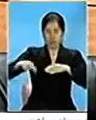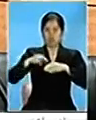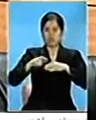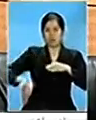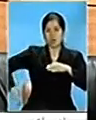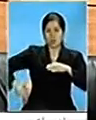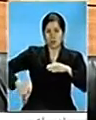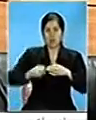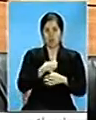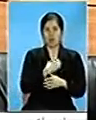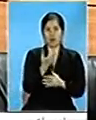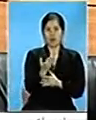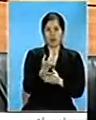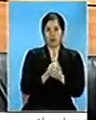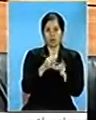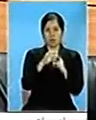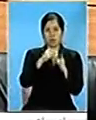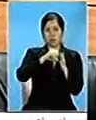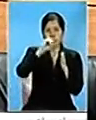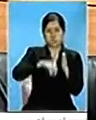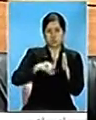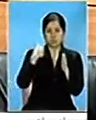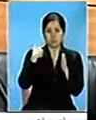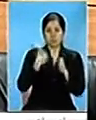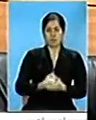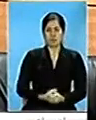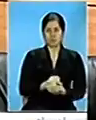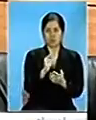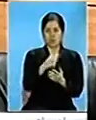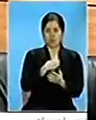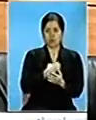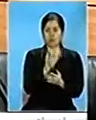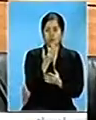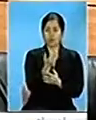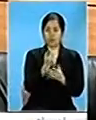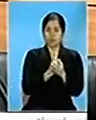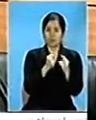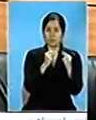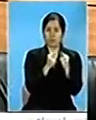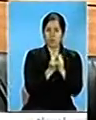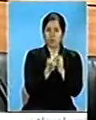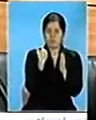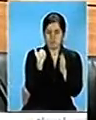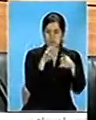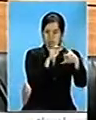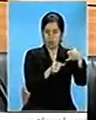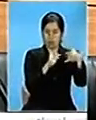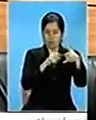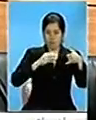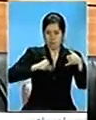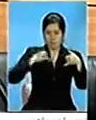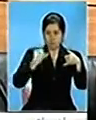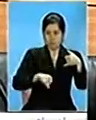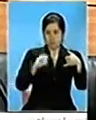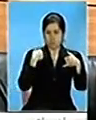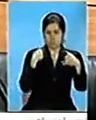ากพูดยาวนะครับเอาเป็นว่าท่านบอกว่าประชาธิปัตย์เอาตัวรอดมันไม่จริงนะครับเพียงแต่ว่ามีการประสานแล้วก็มีบางท่านเนี่ยรับสารภาพได้รับการอภัยโ